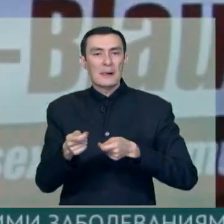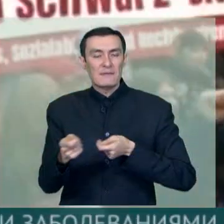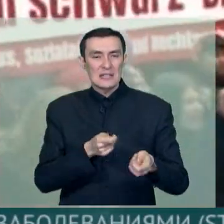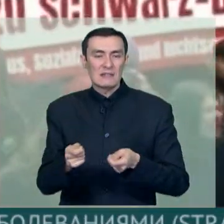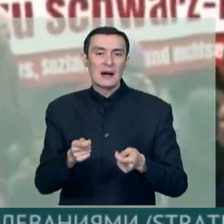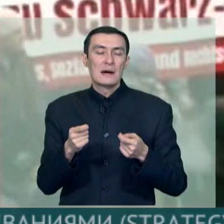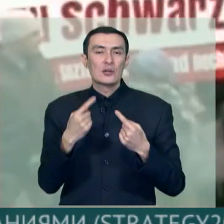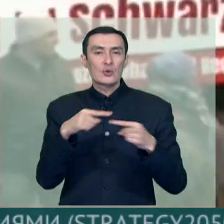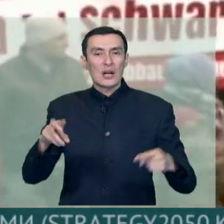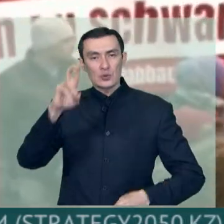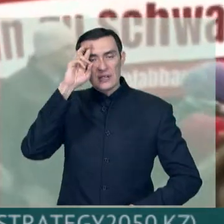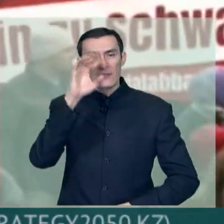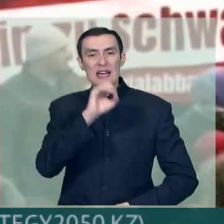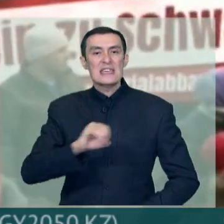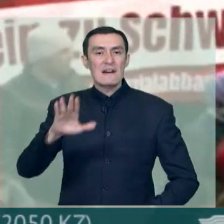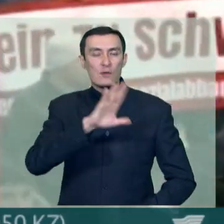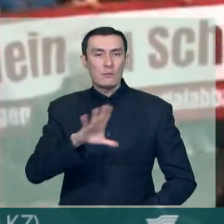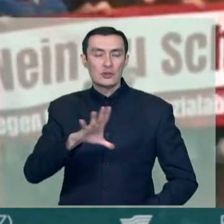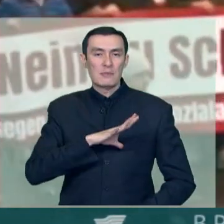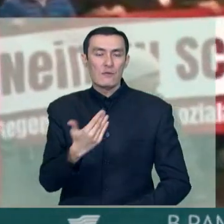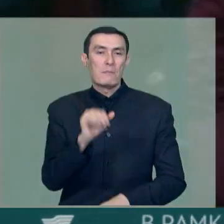призывая остальные страны Евросоюза его